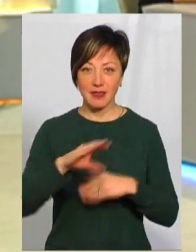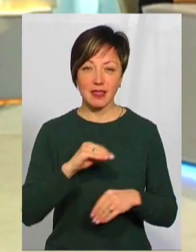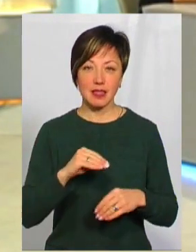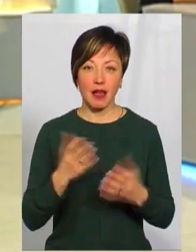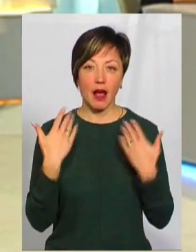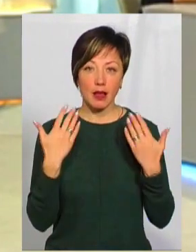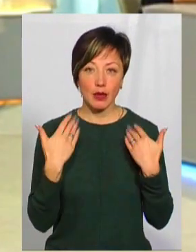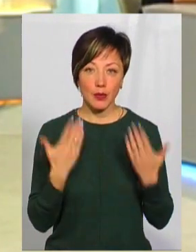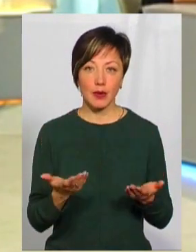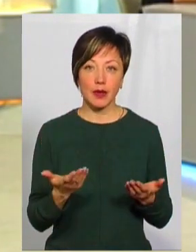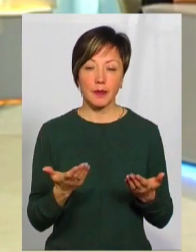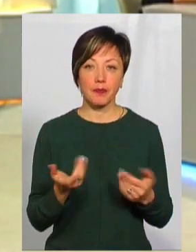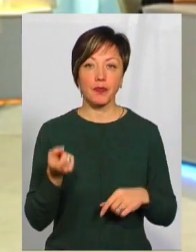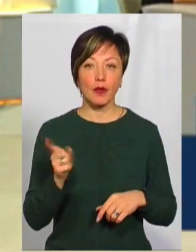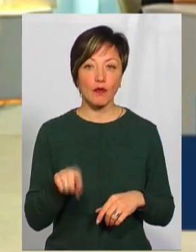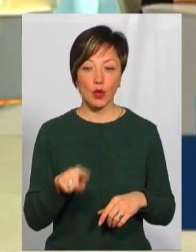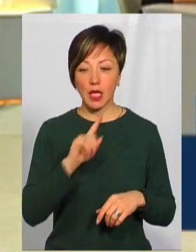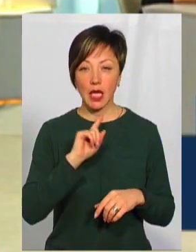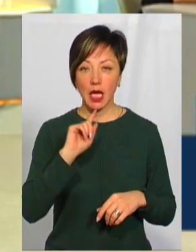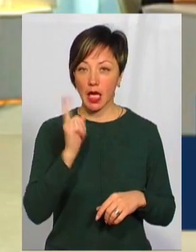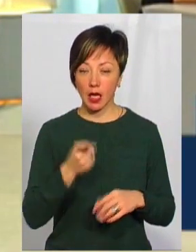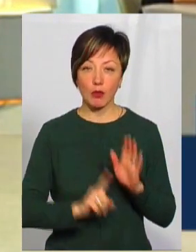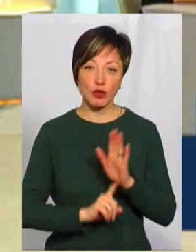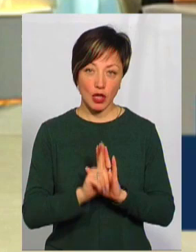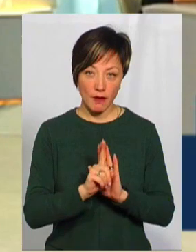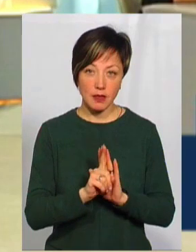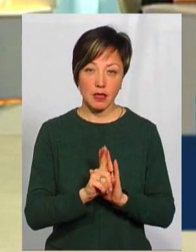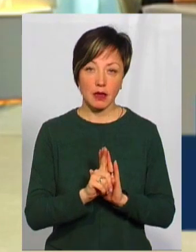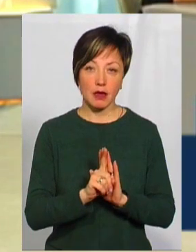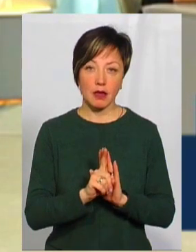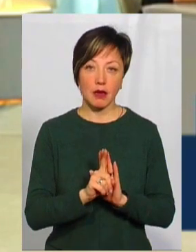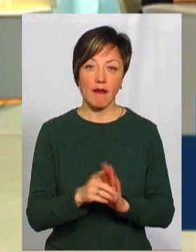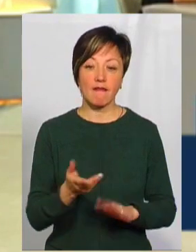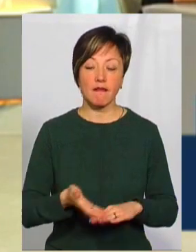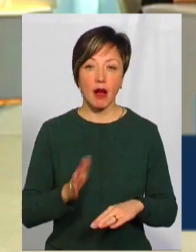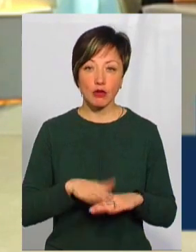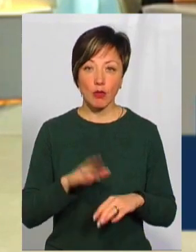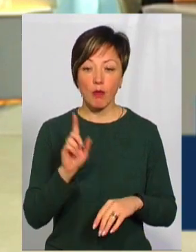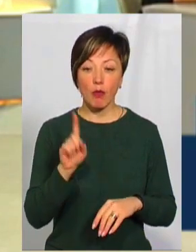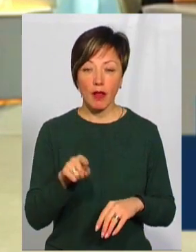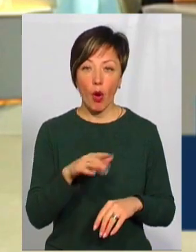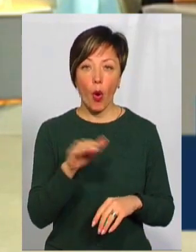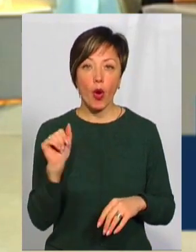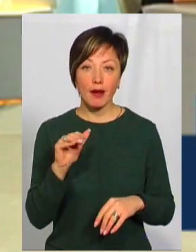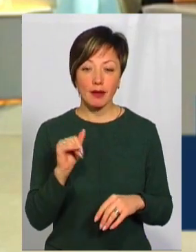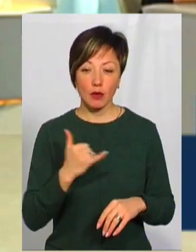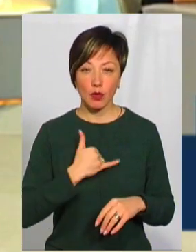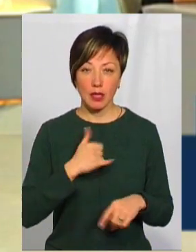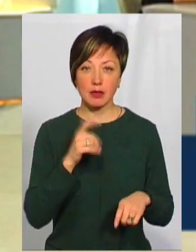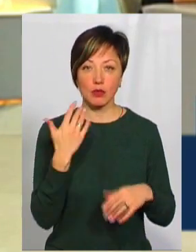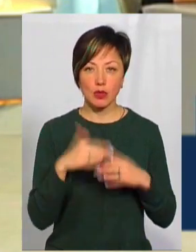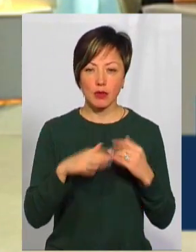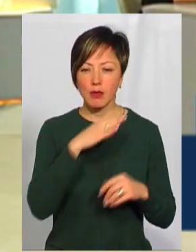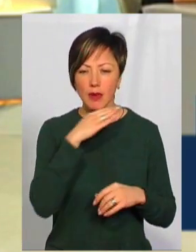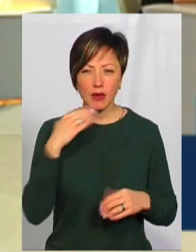на канікули, то от рік почався, і рік почався доволі теж важко, тому що навіть ті орендарі, які в нас перевірені,